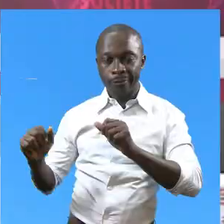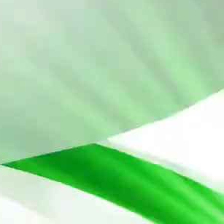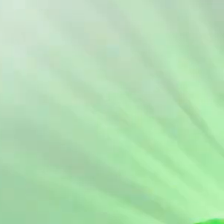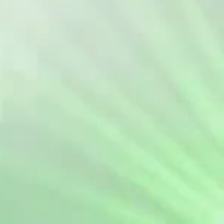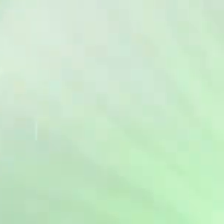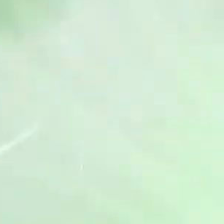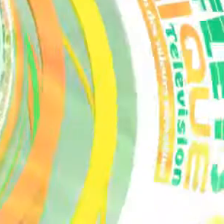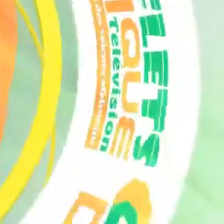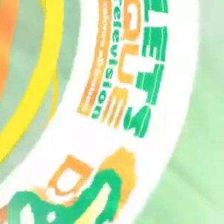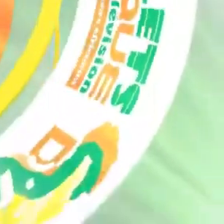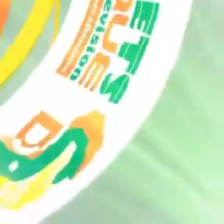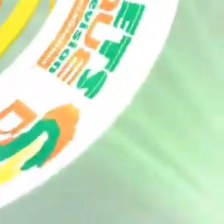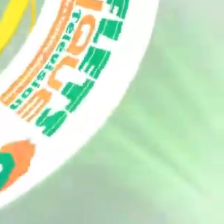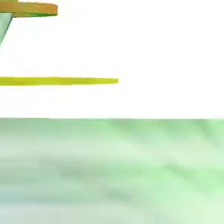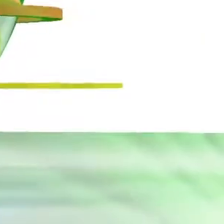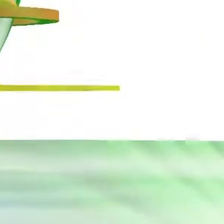journal.